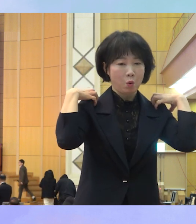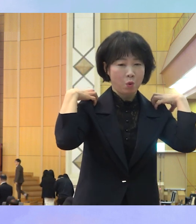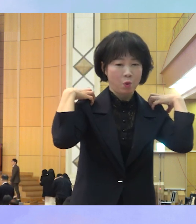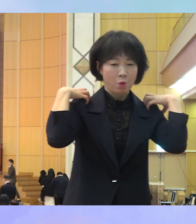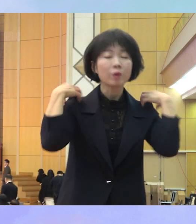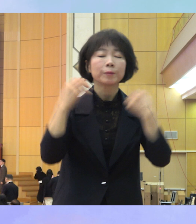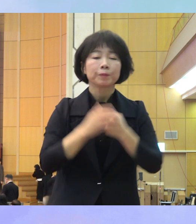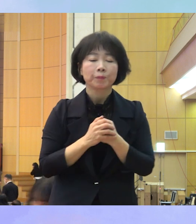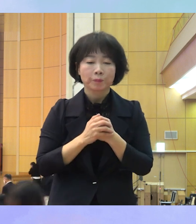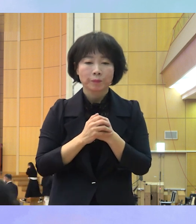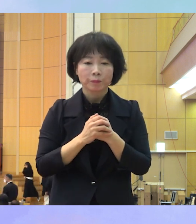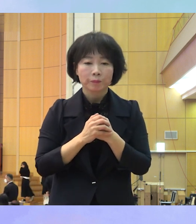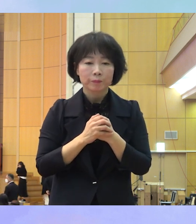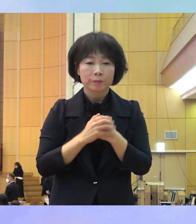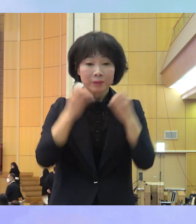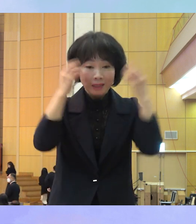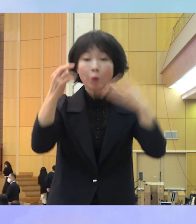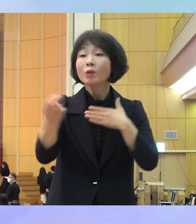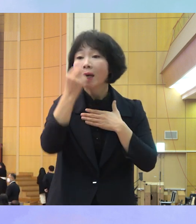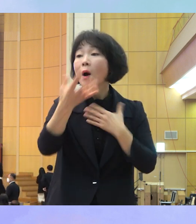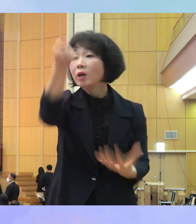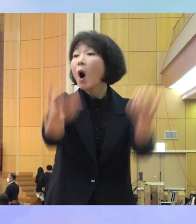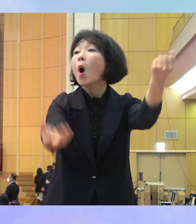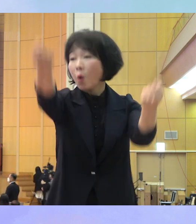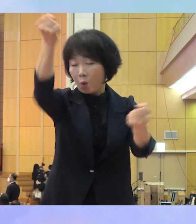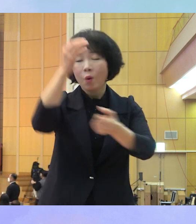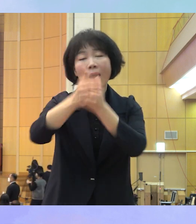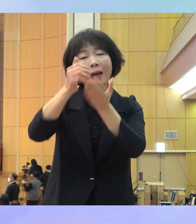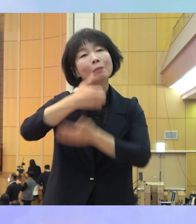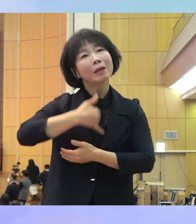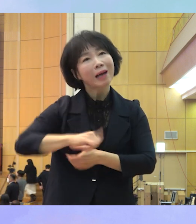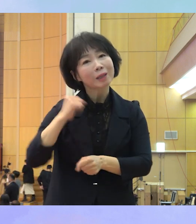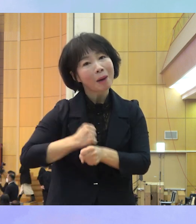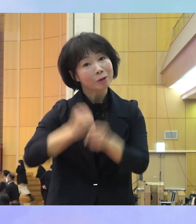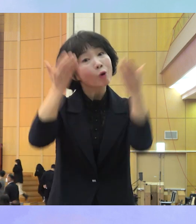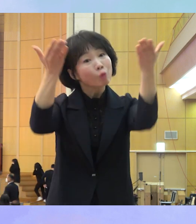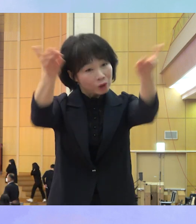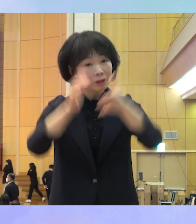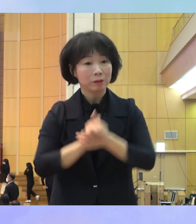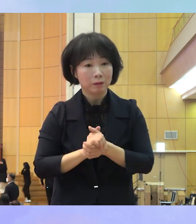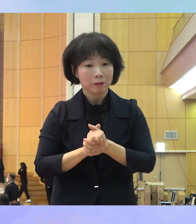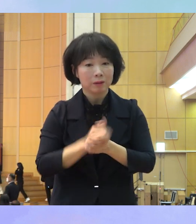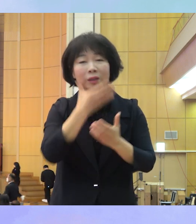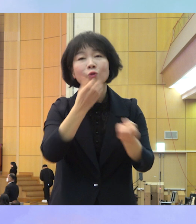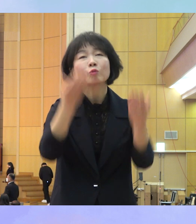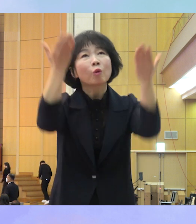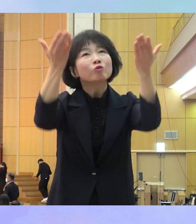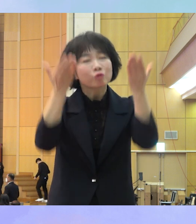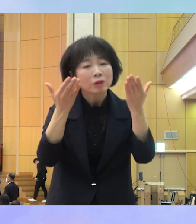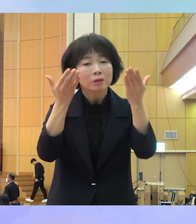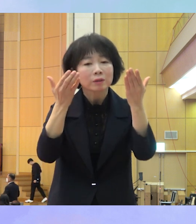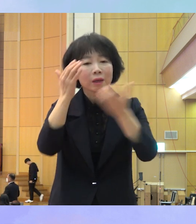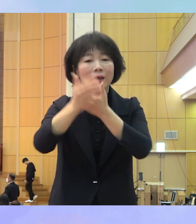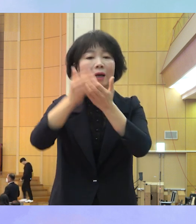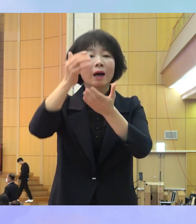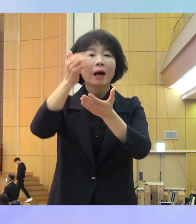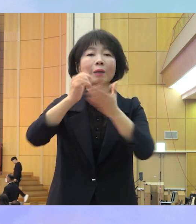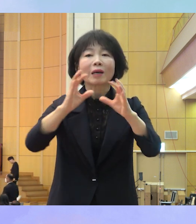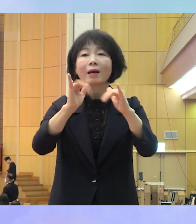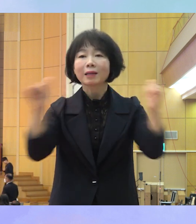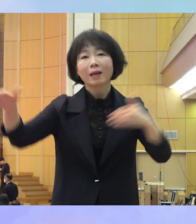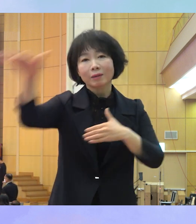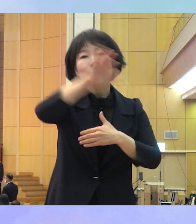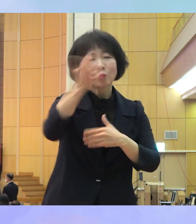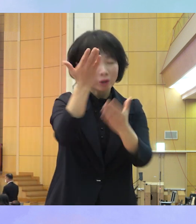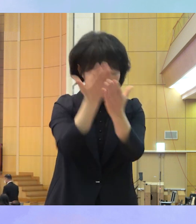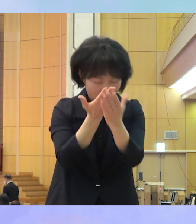없이 하고 새 생명을 얻고 하나님 자녀 되고 축복받는 하나님의 백성이